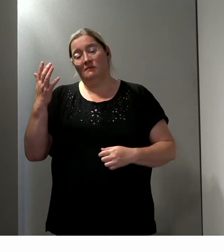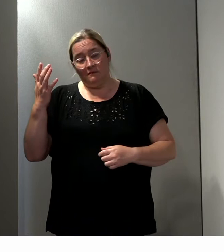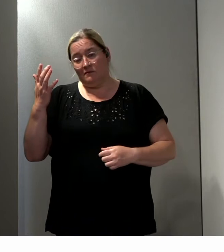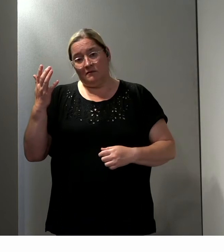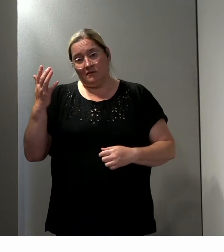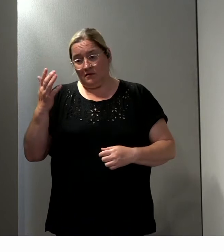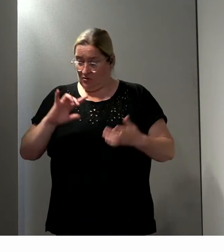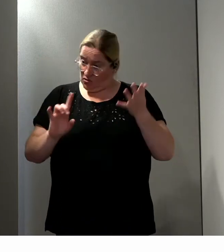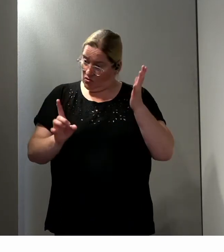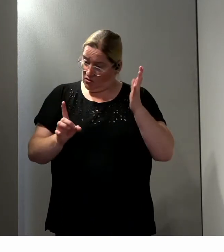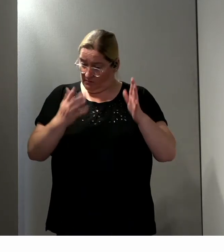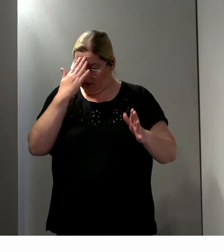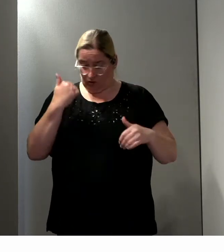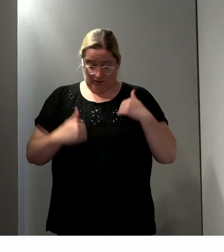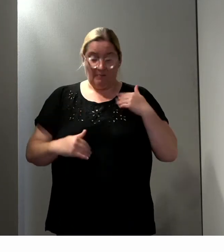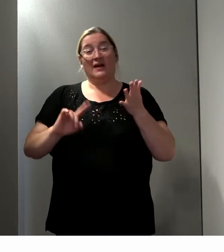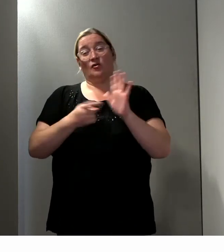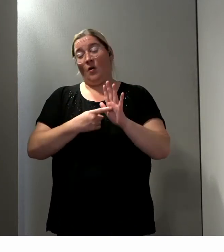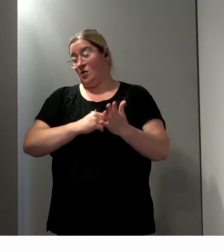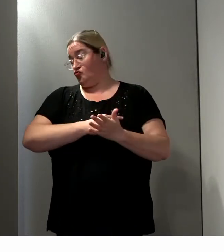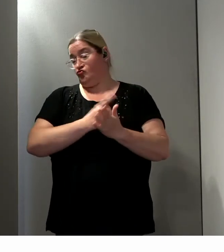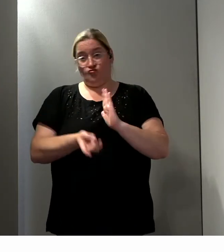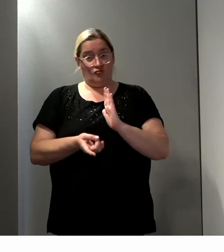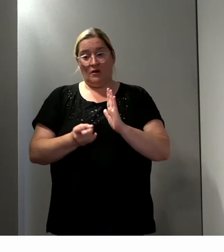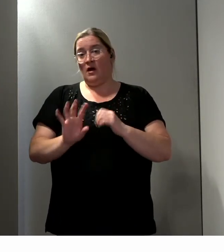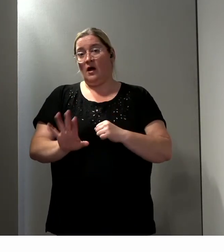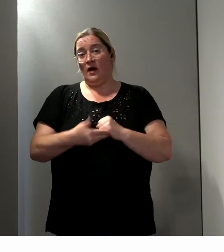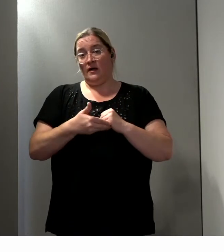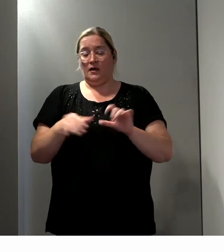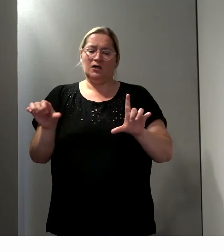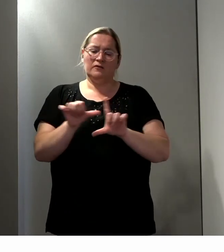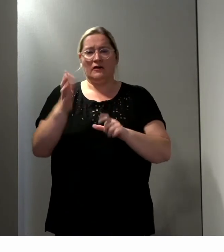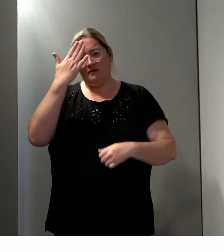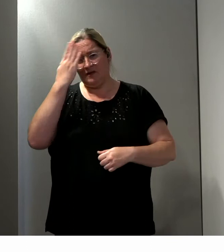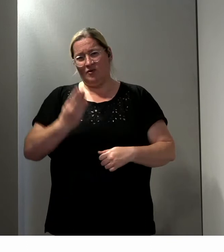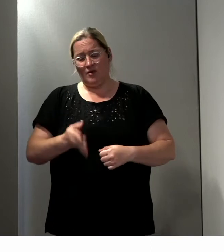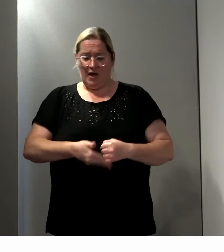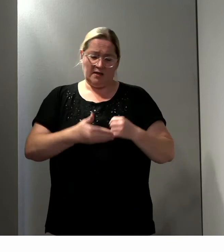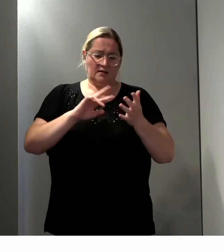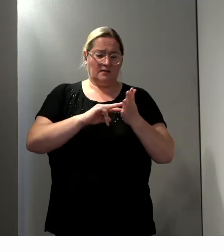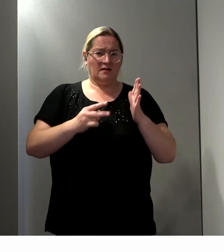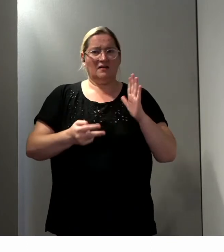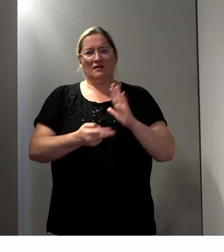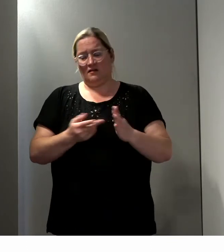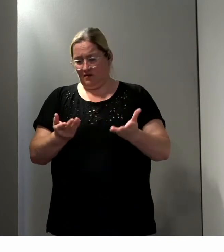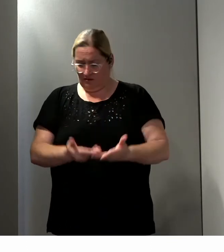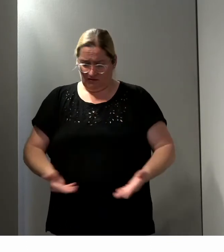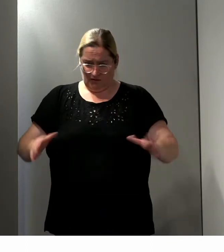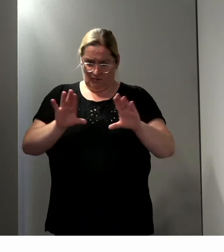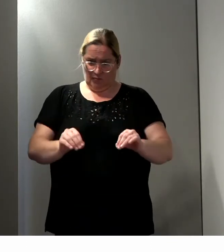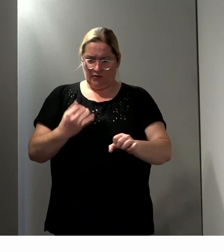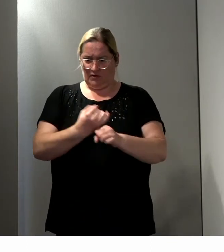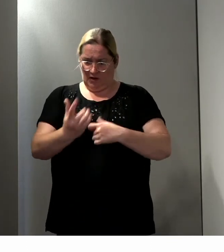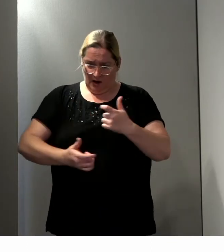d'emploi, on est éligible à l'ensemble des aides de la GFIP. Ça veut dire que si on a un besoin particulier d'une aide technique, d'un aménagement de situation de travail,